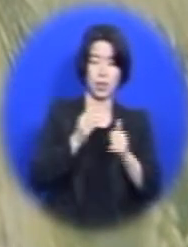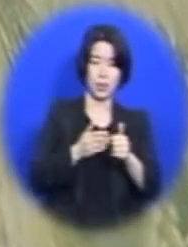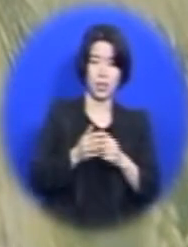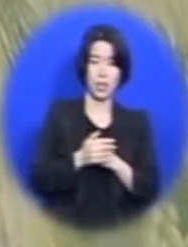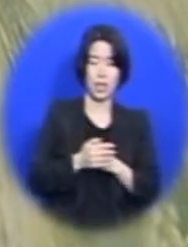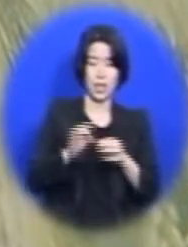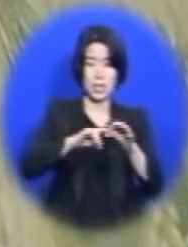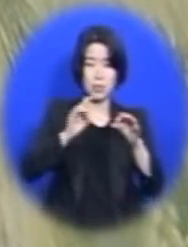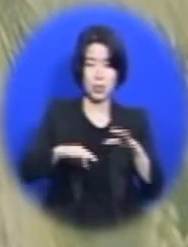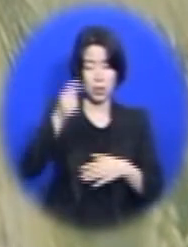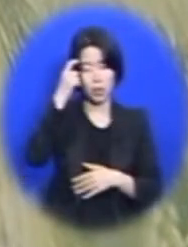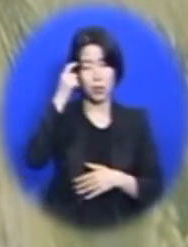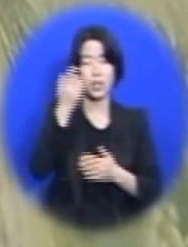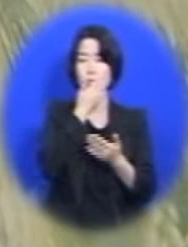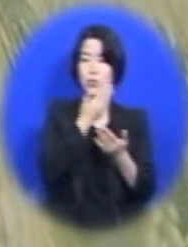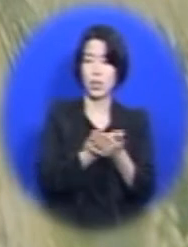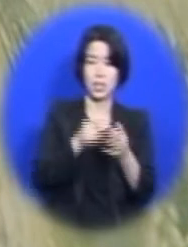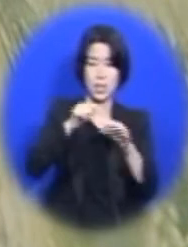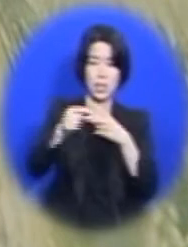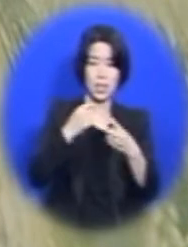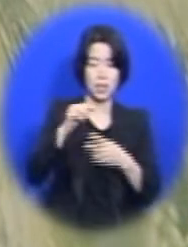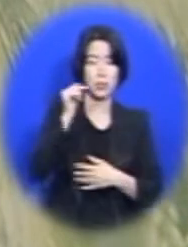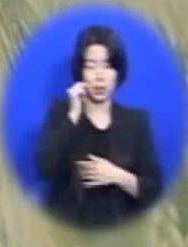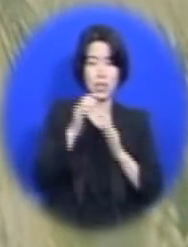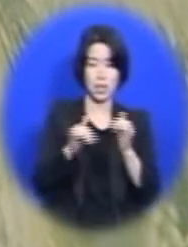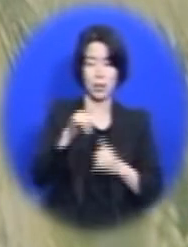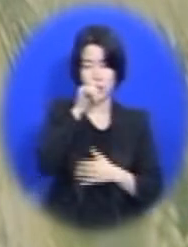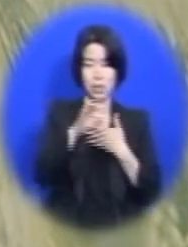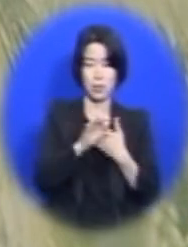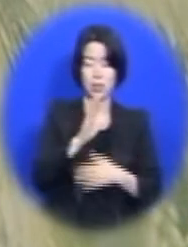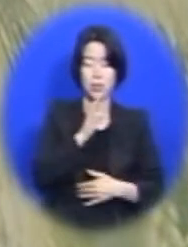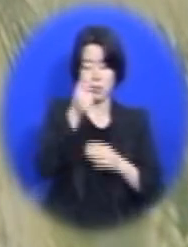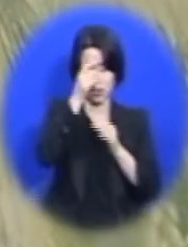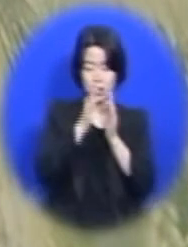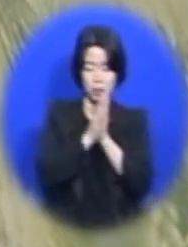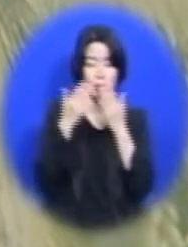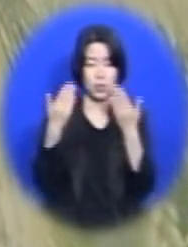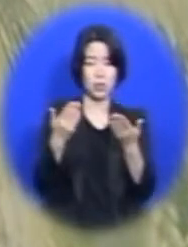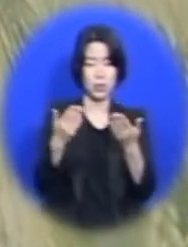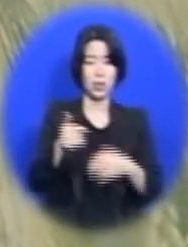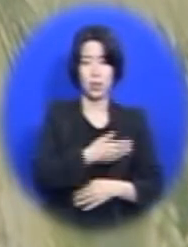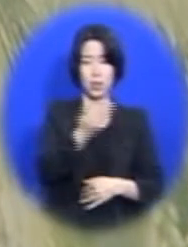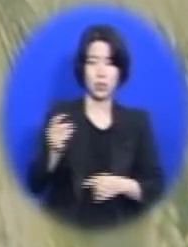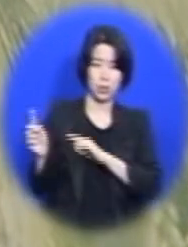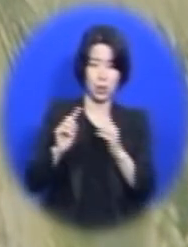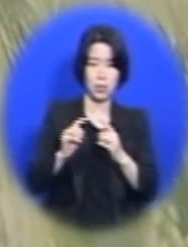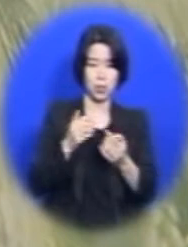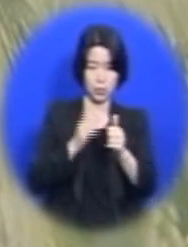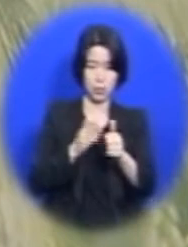십일조가 왜 중요한지를 이해 못하신 분이 있다면 정말 기도하면서 여러분이 이번에 회복하시게 되길